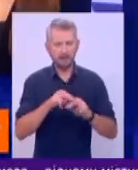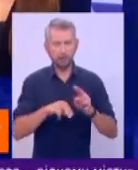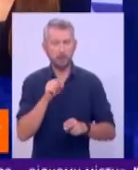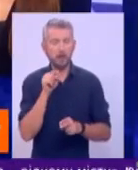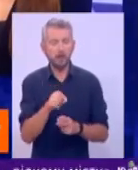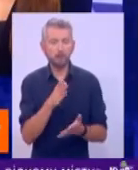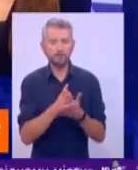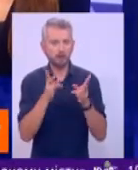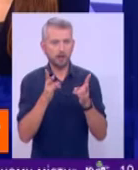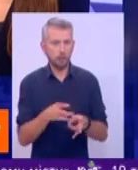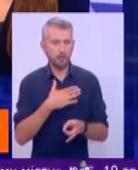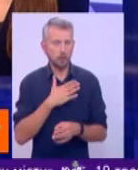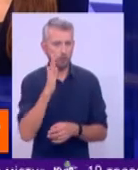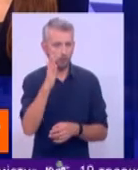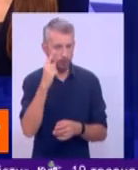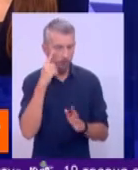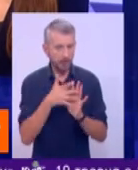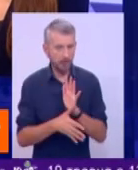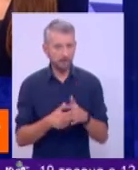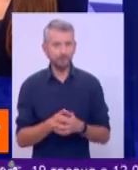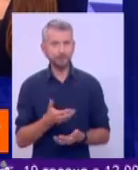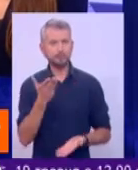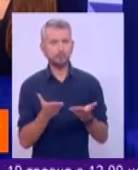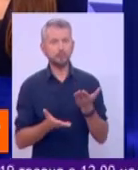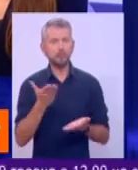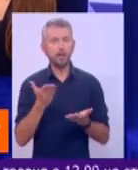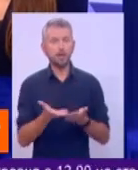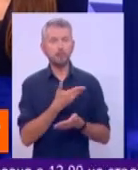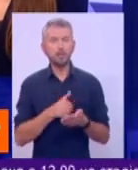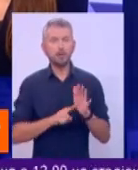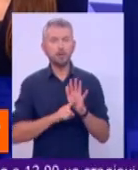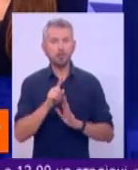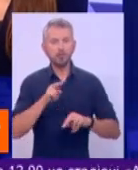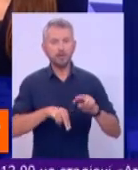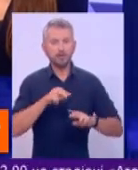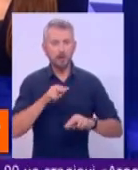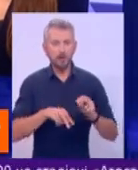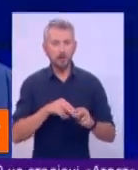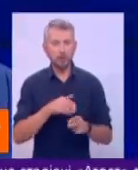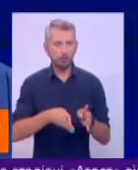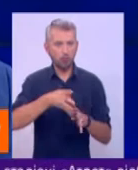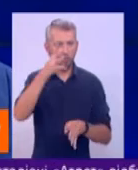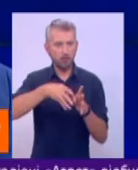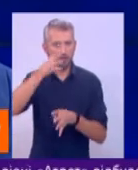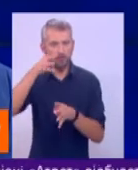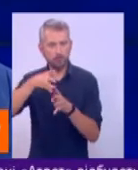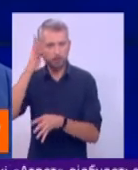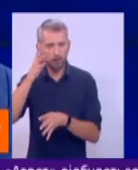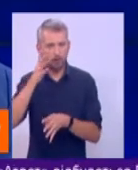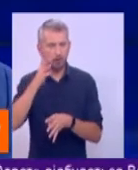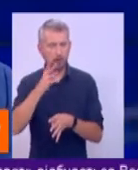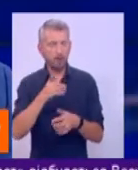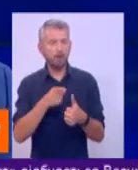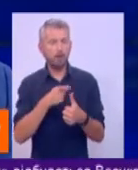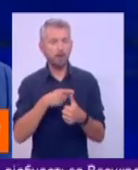кроется катастрофа, наше будущее, понимаете? Если мы начнем застраивать многоэтажками, да, высотками,